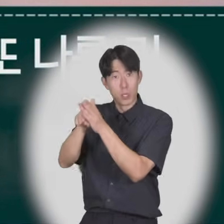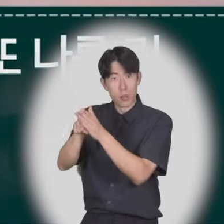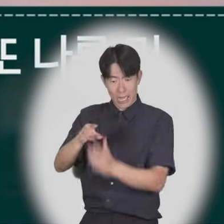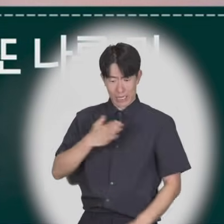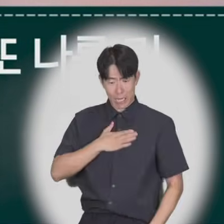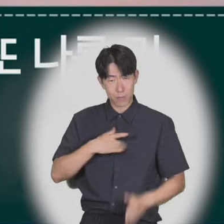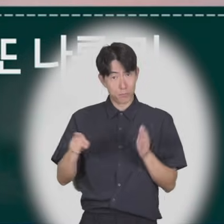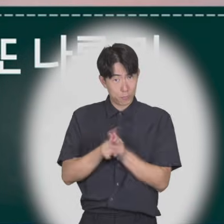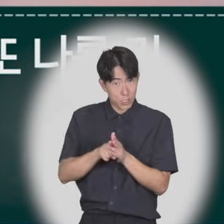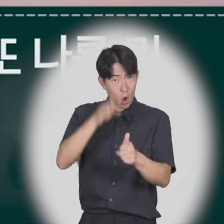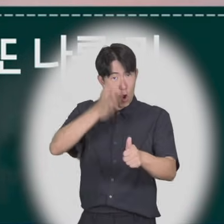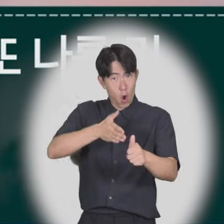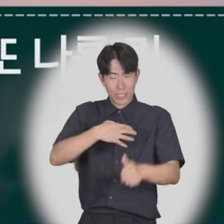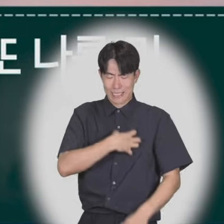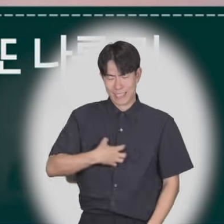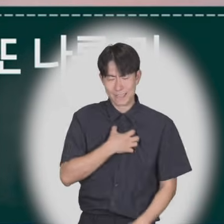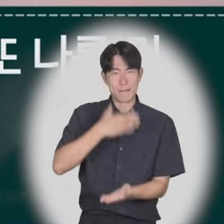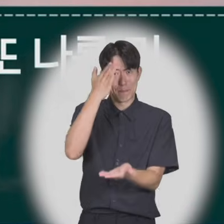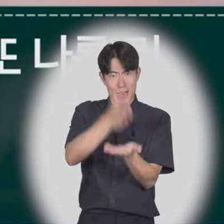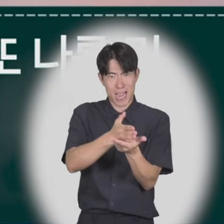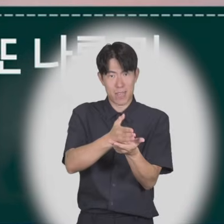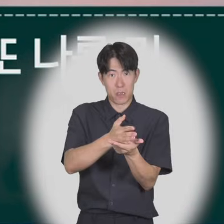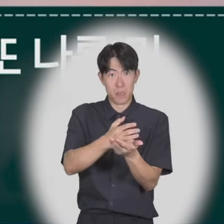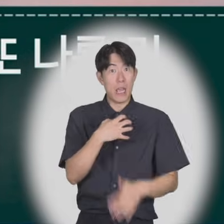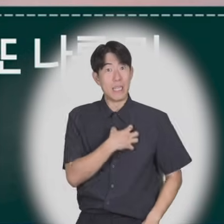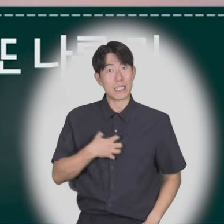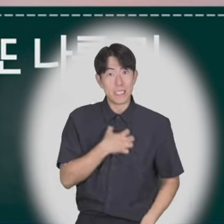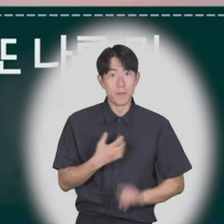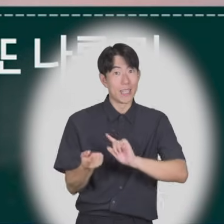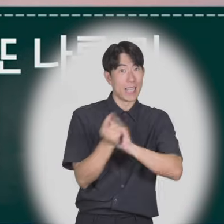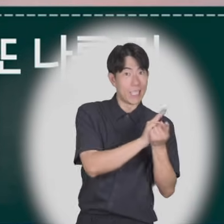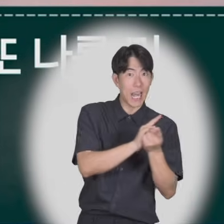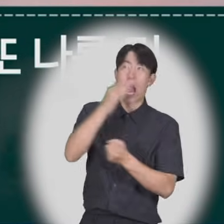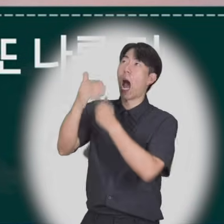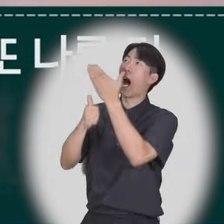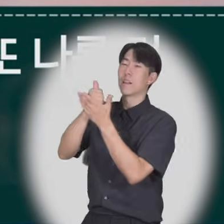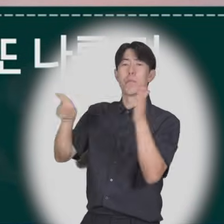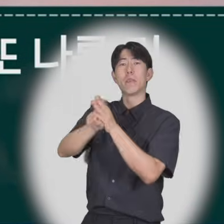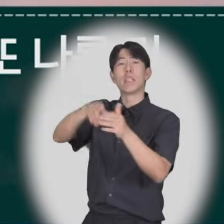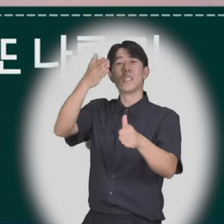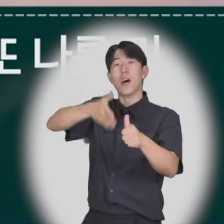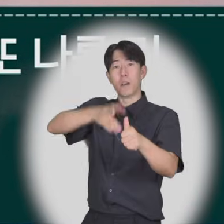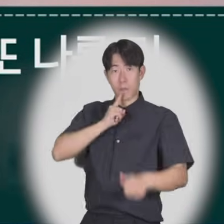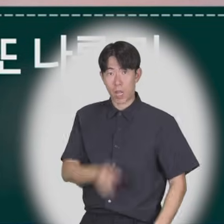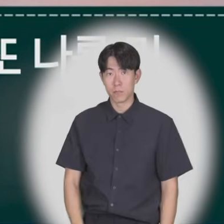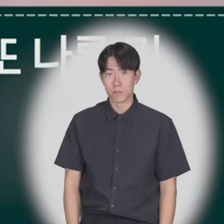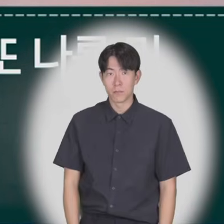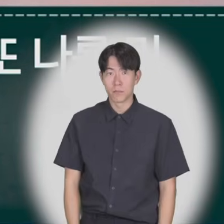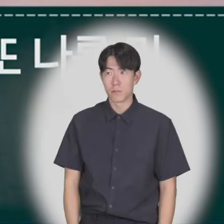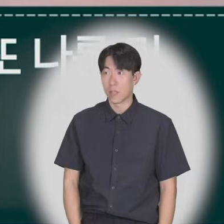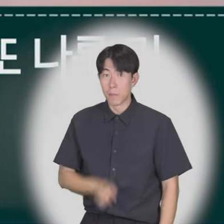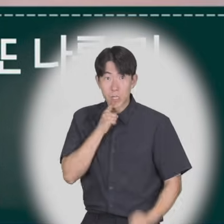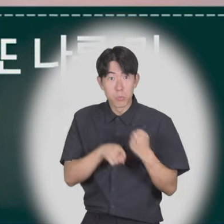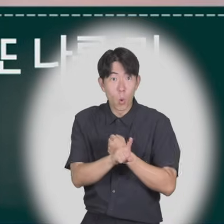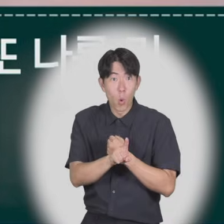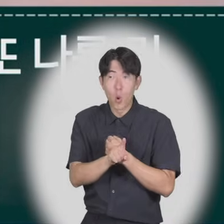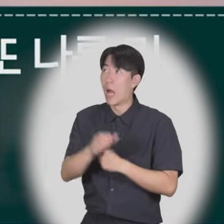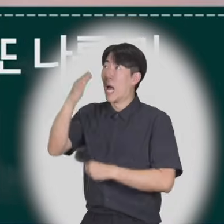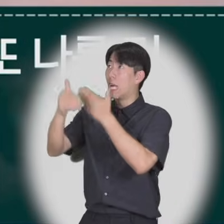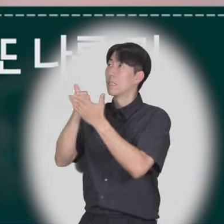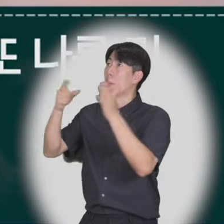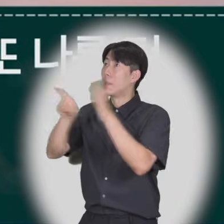믿어라. 근심하지 말고 뭐 하라고요? 하나님을 믿어라. 뒤집으면 뭐예요? 하나님을 믿지 않기 때문에 근심하는